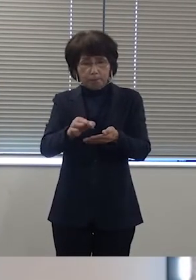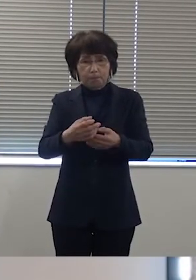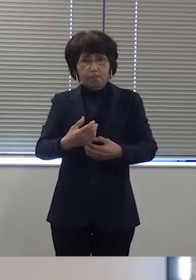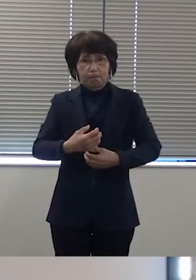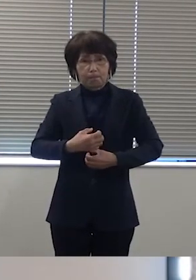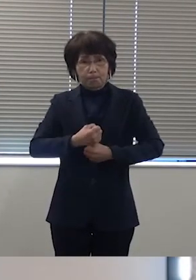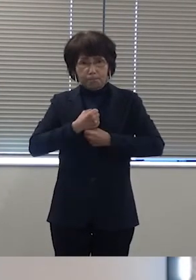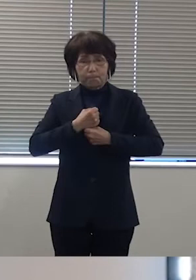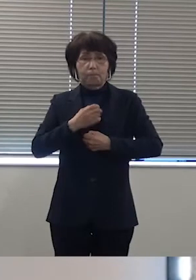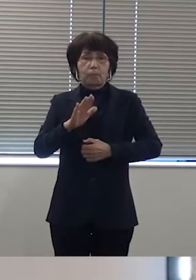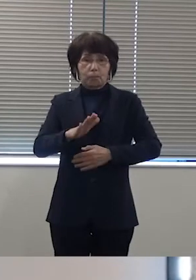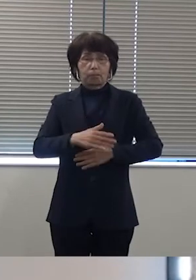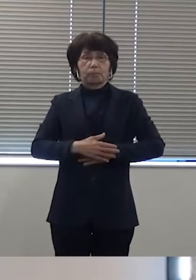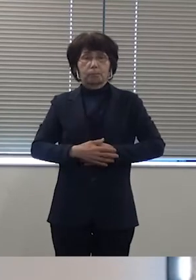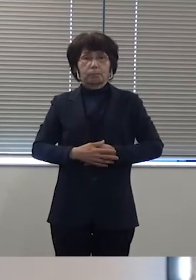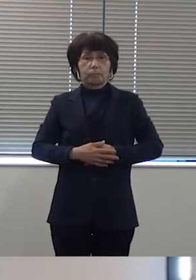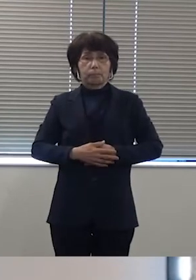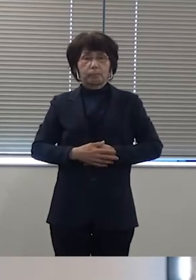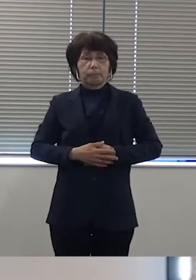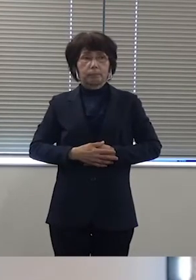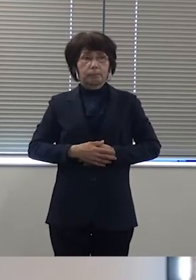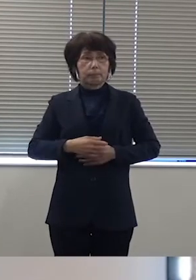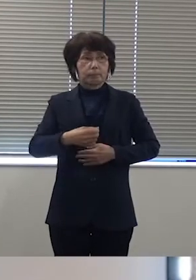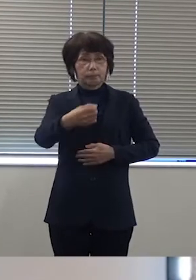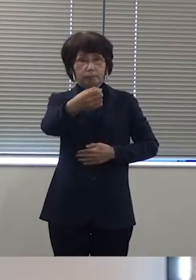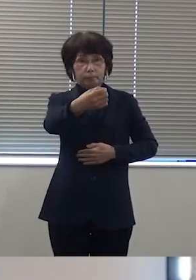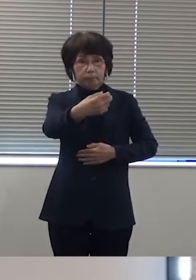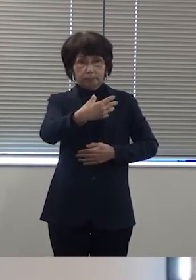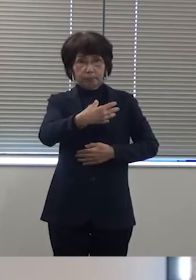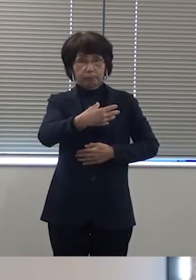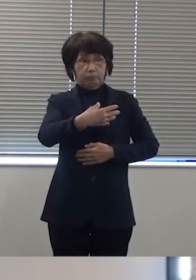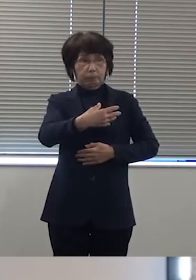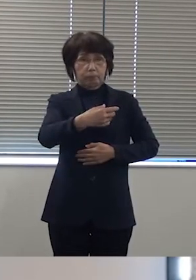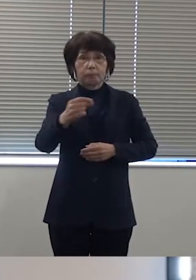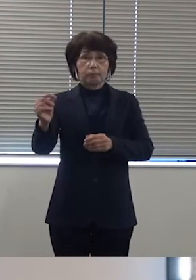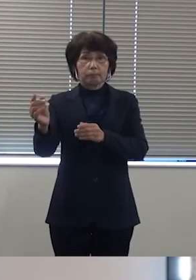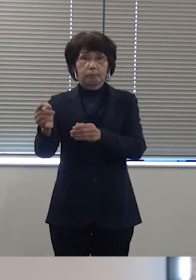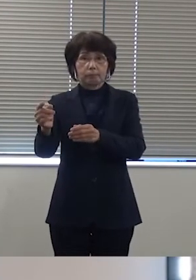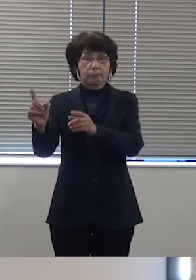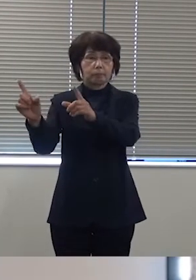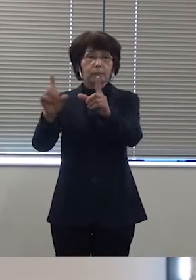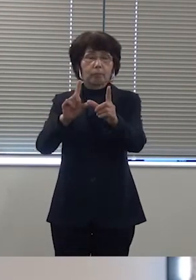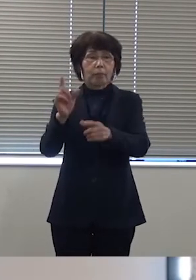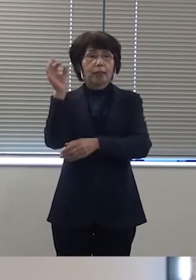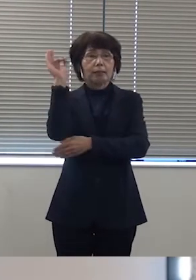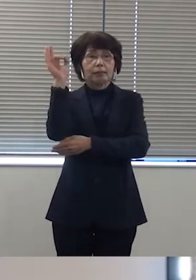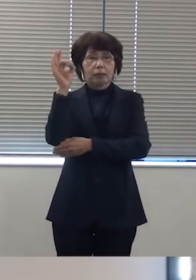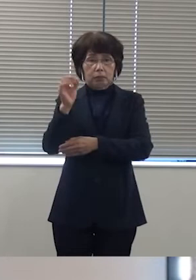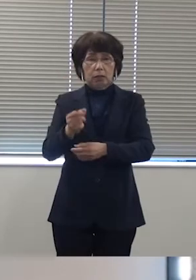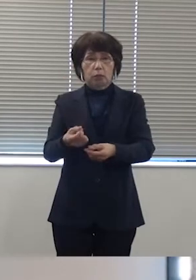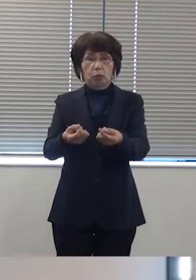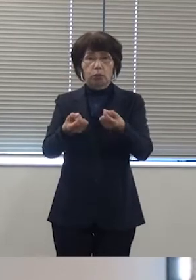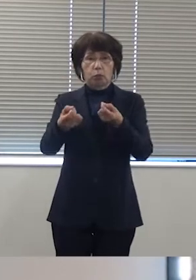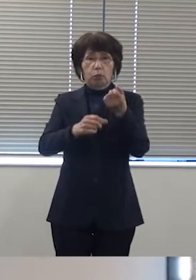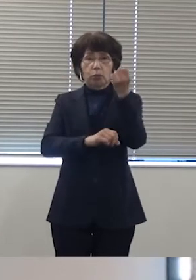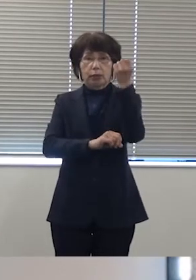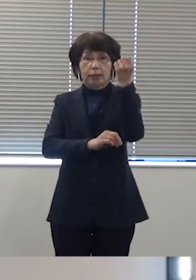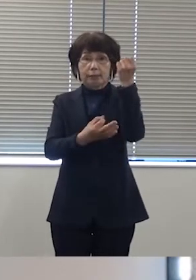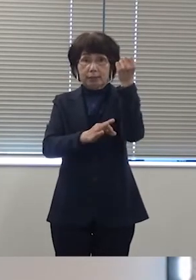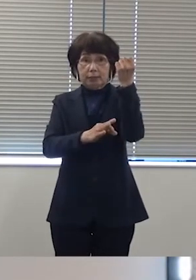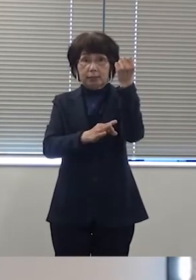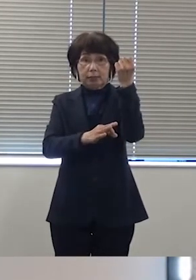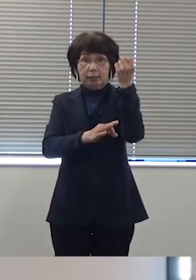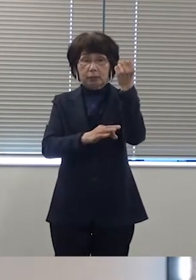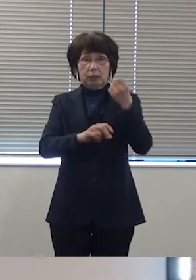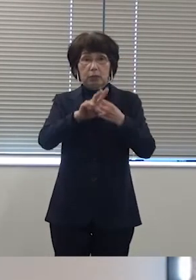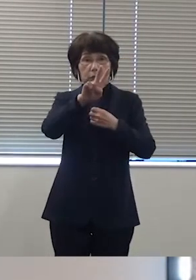金ではですね、成果が25億円なんですよ。あの4年度当初で組んでたので、残りの11億円が、まあ、減災基